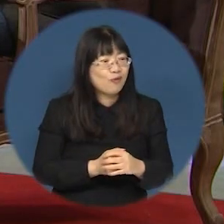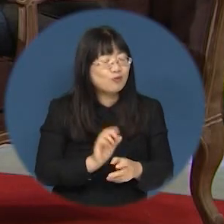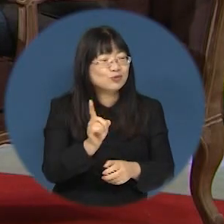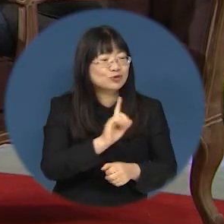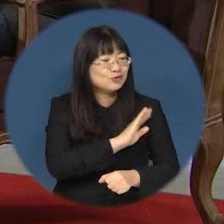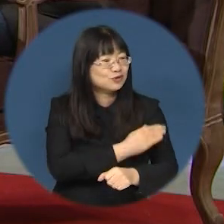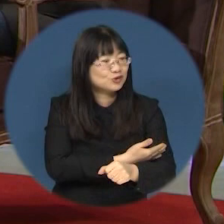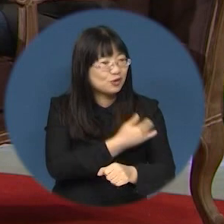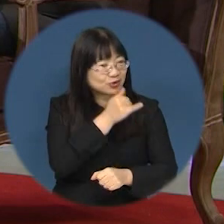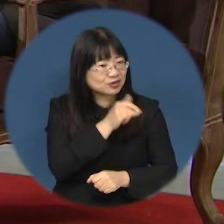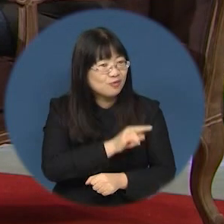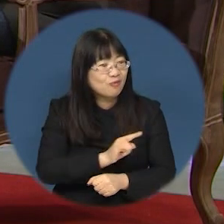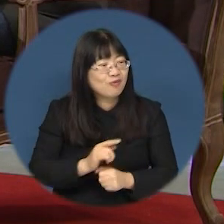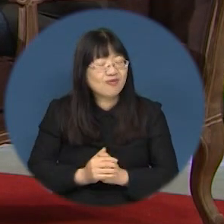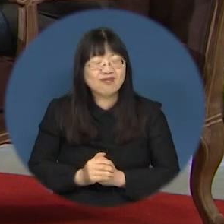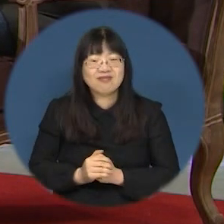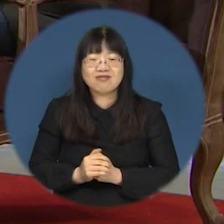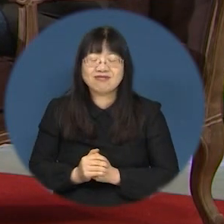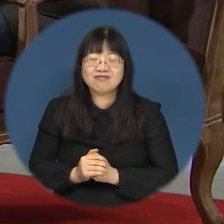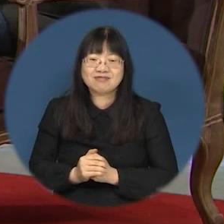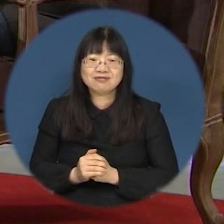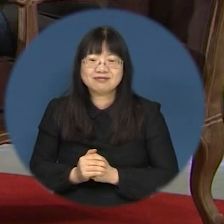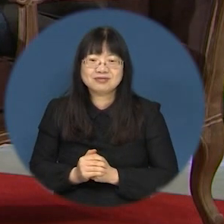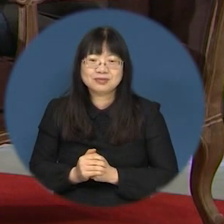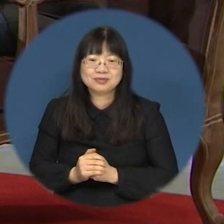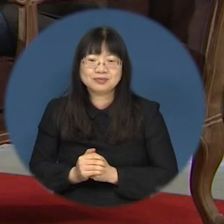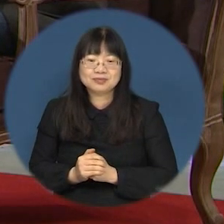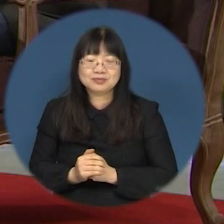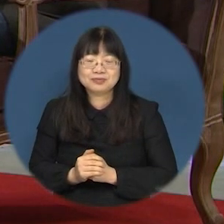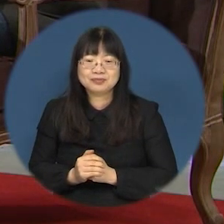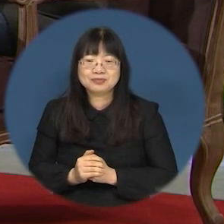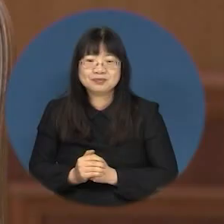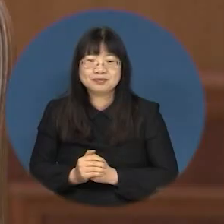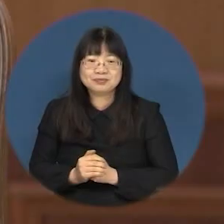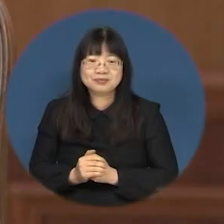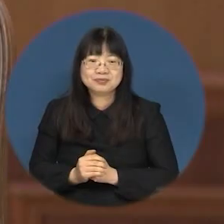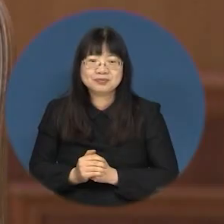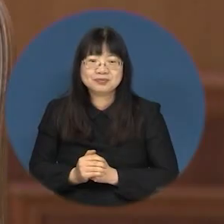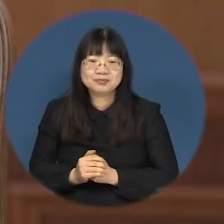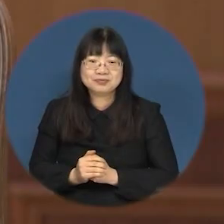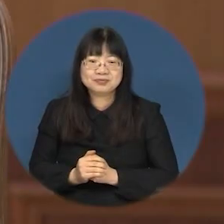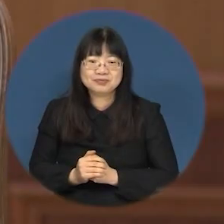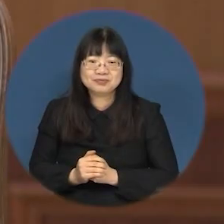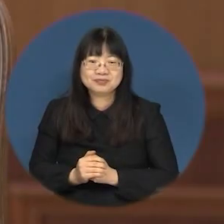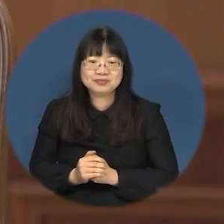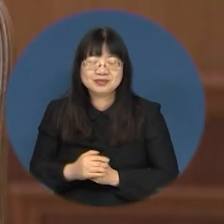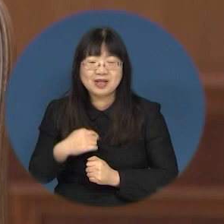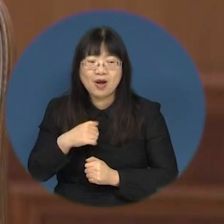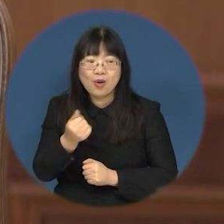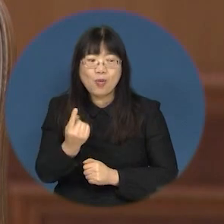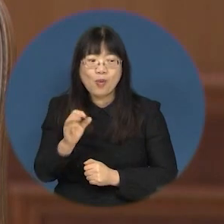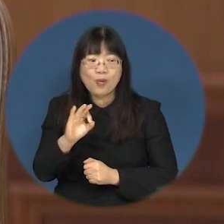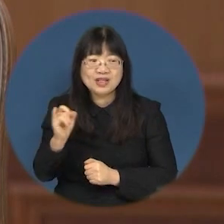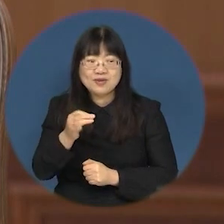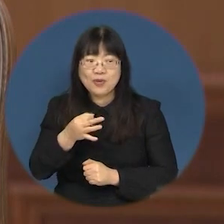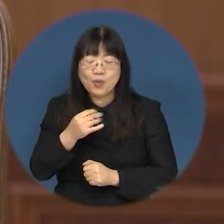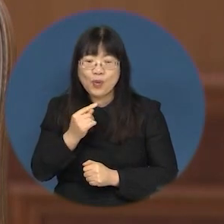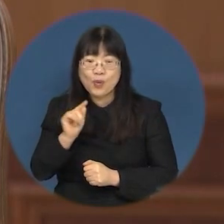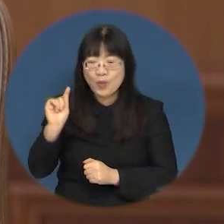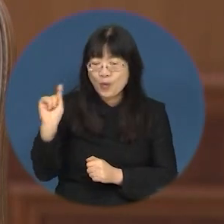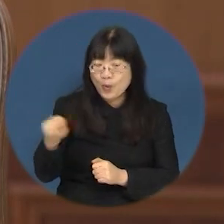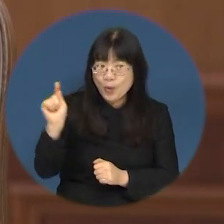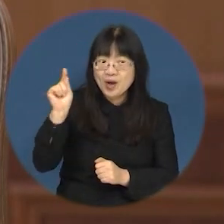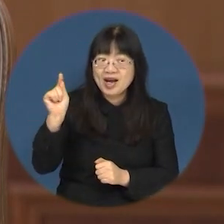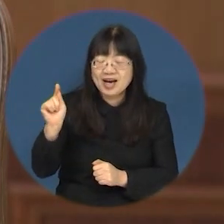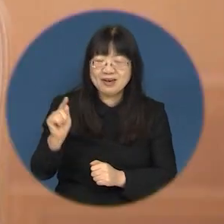있었죠? 아 뭔가 좀 뭐라고 해야 될까요? 뭔가를 이렇게 자기가 호의하면은 의도하면은